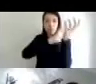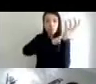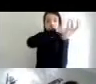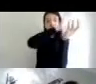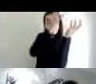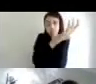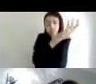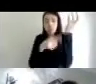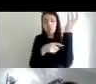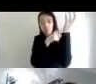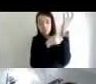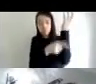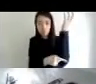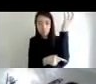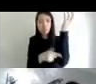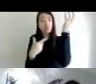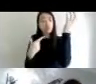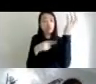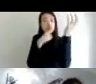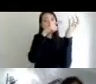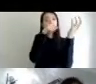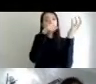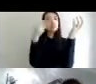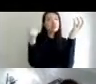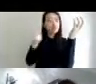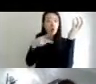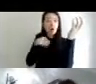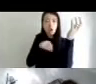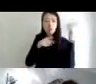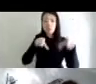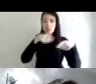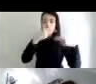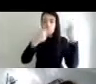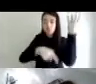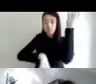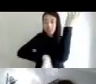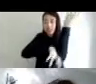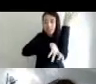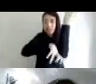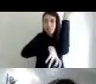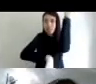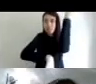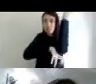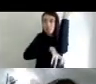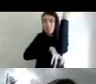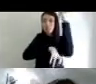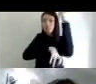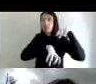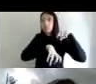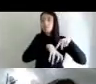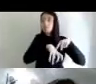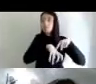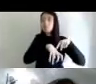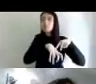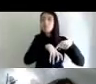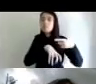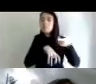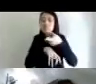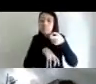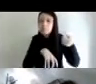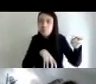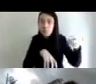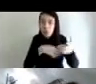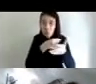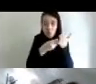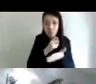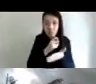幹的部分之外呢，那這個樹根的部分呢，就不知道大家有沒有畫到啦，